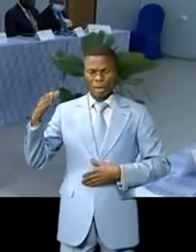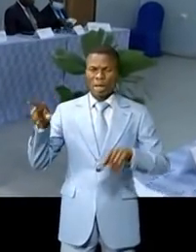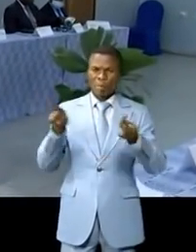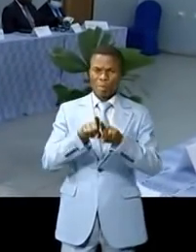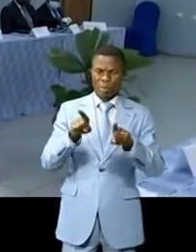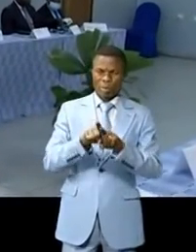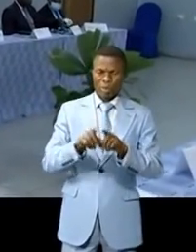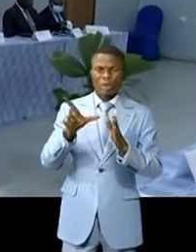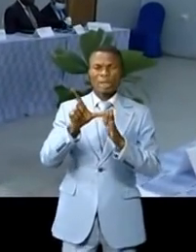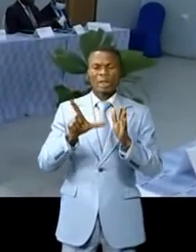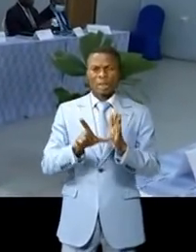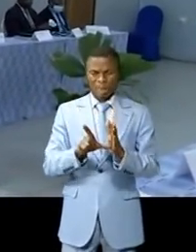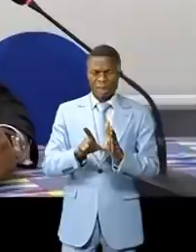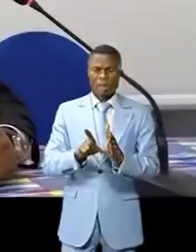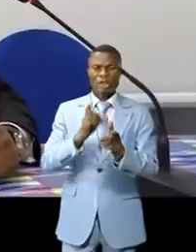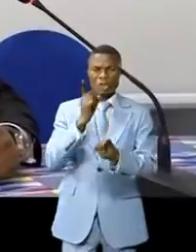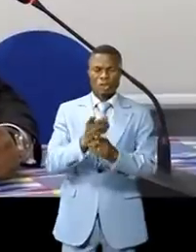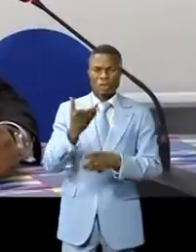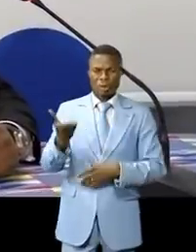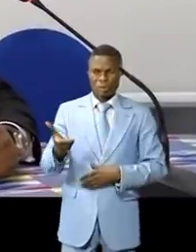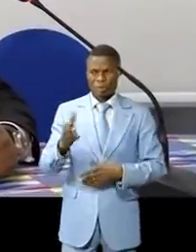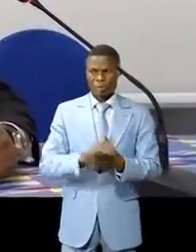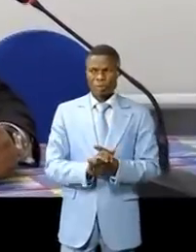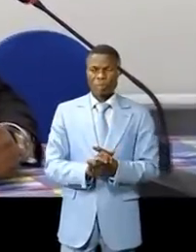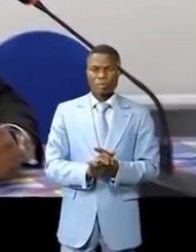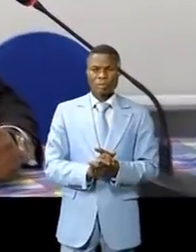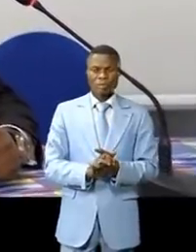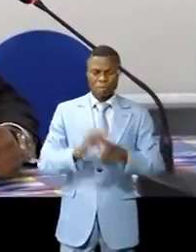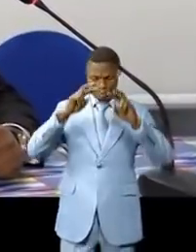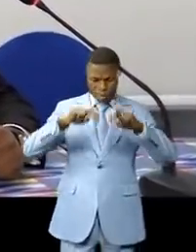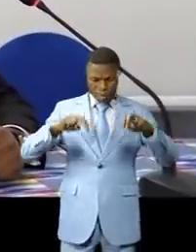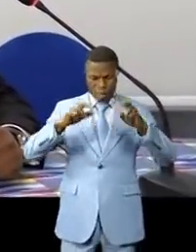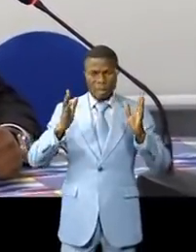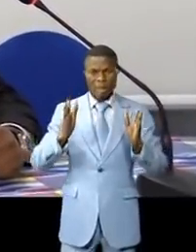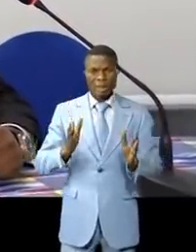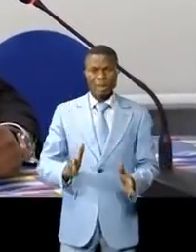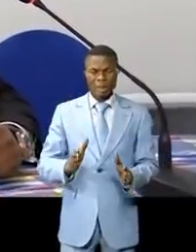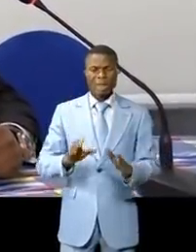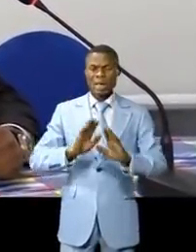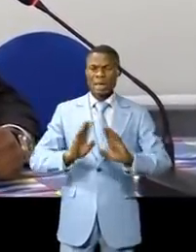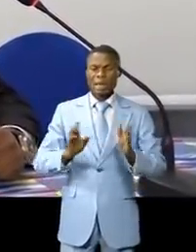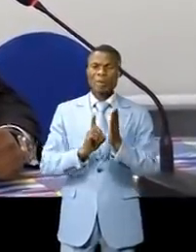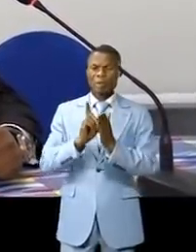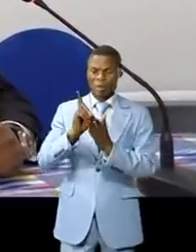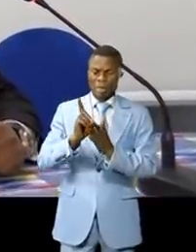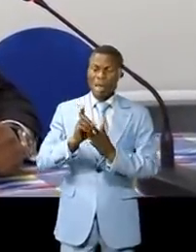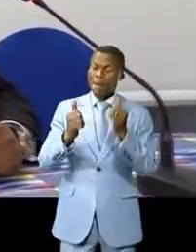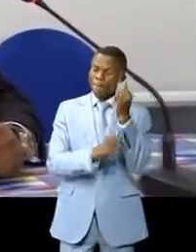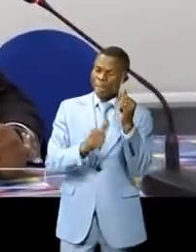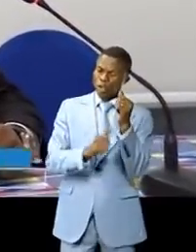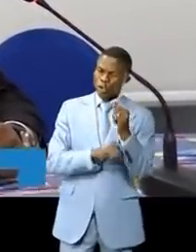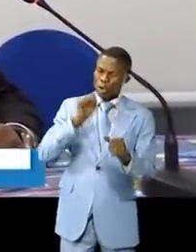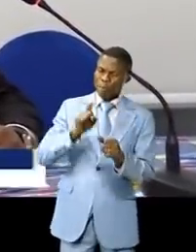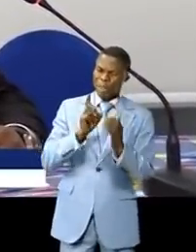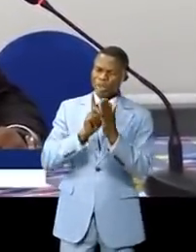à la réglementation en vigueur. Les sages disent que qui veut aller loin ménages sans monture. Et